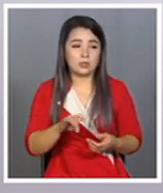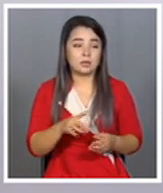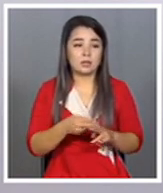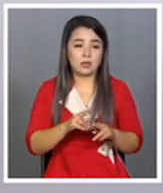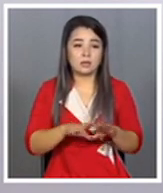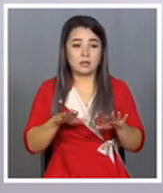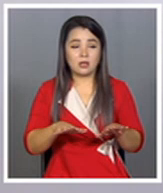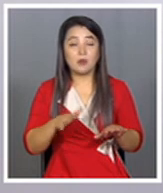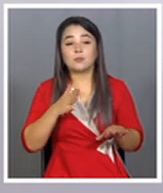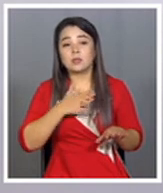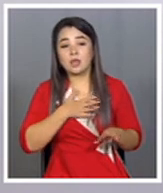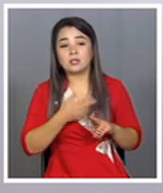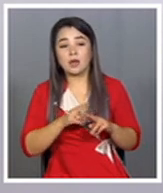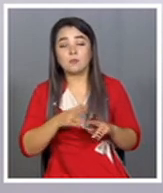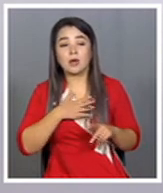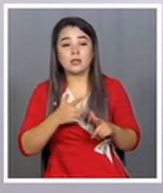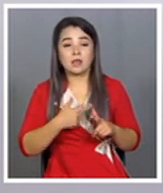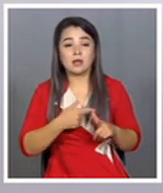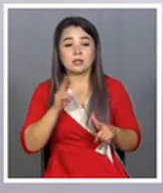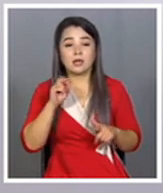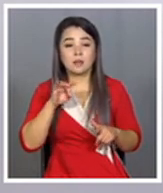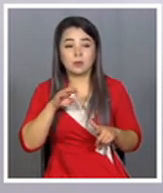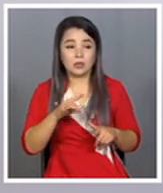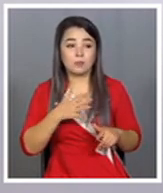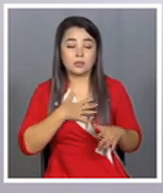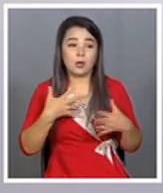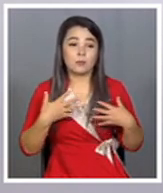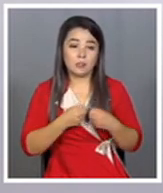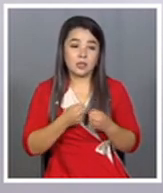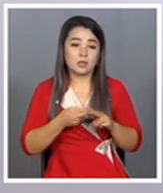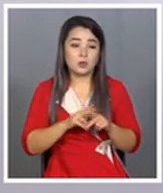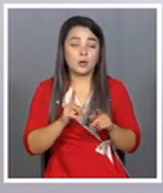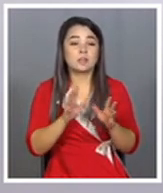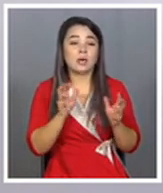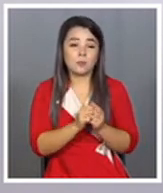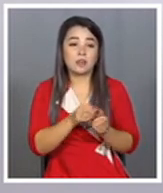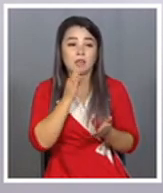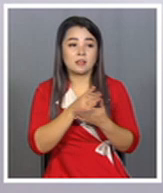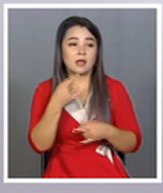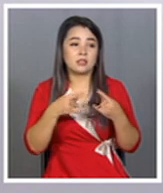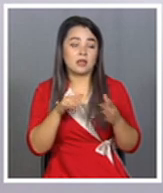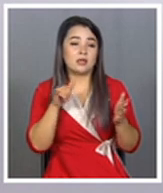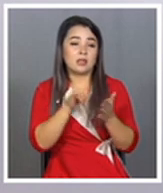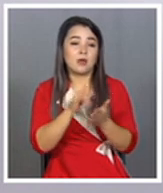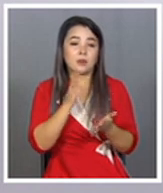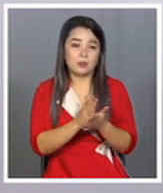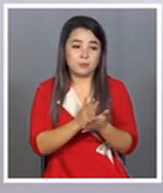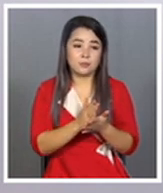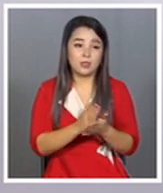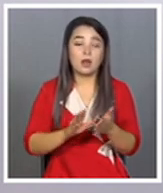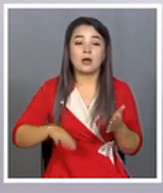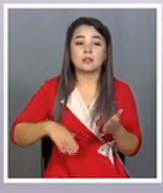can. Яғни, менің атым крэпер. Ұстай алсаң, мен ұстап ал деген мәтінді экранға шығаратын.